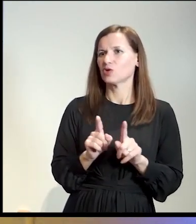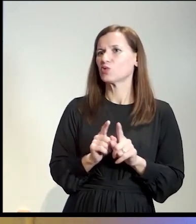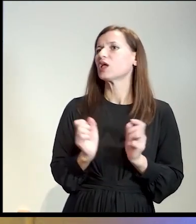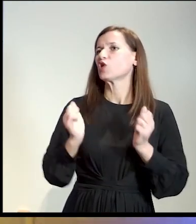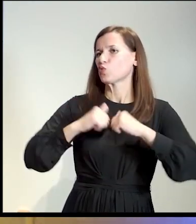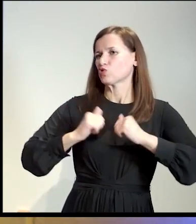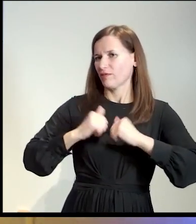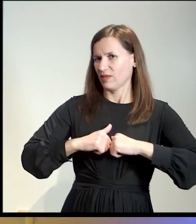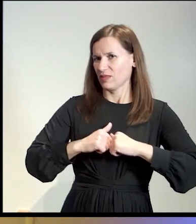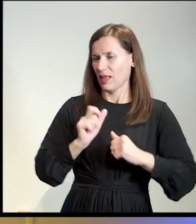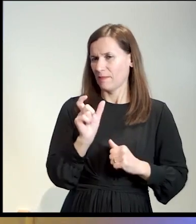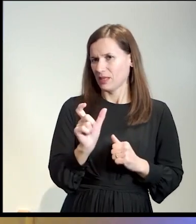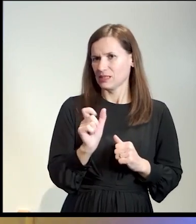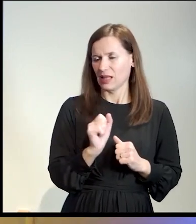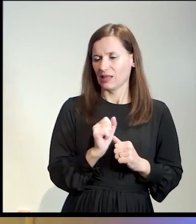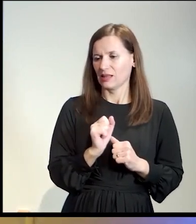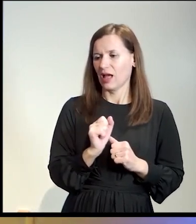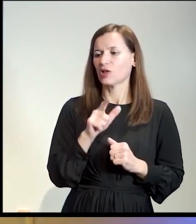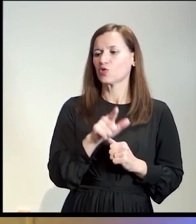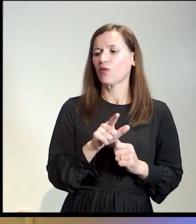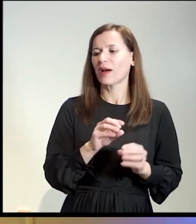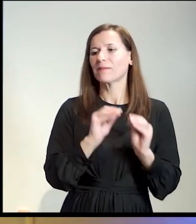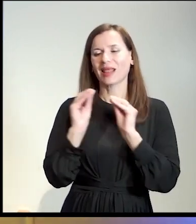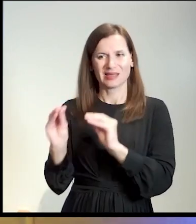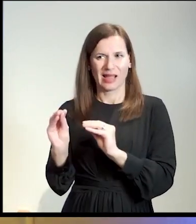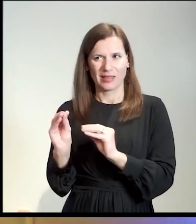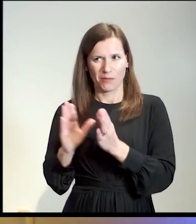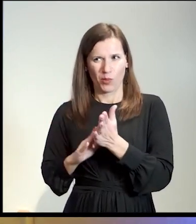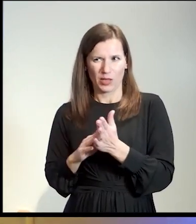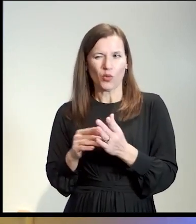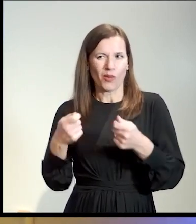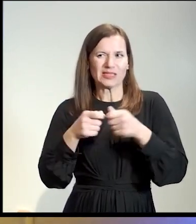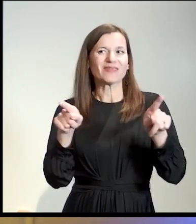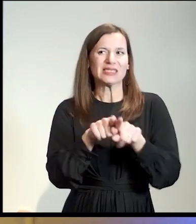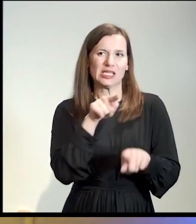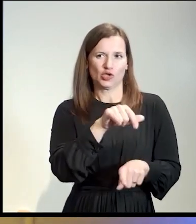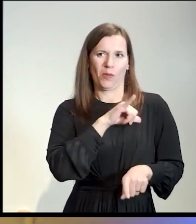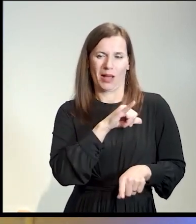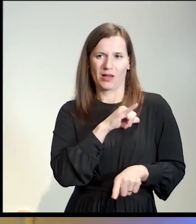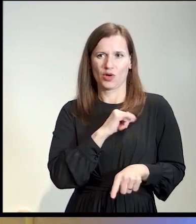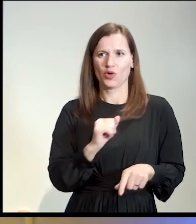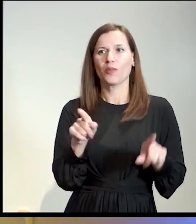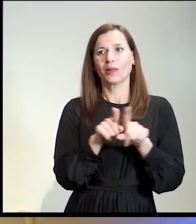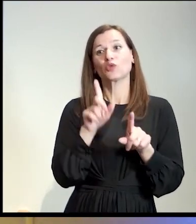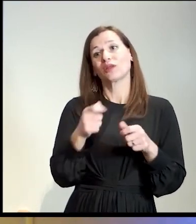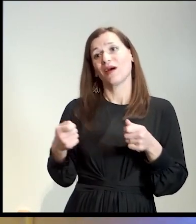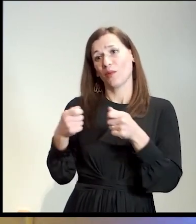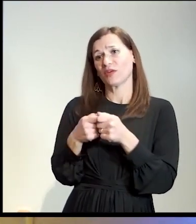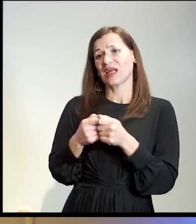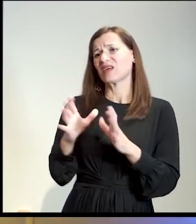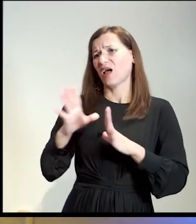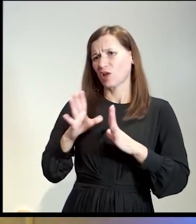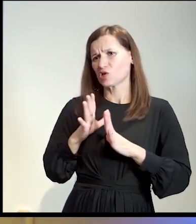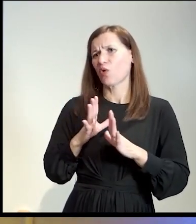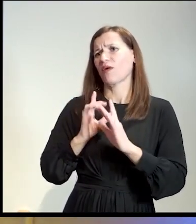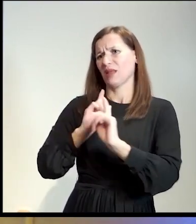ruševine. Tako v prenesenem pomenu v povezavi z isto banko, kot v povezavi z katastrofami in vojnami po